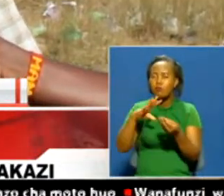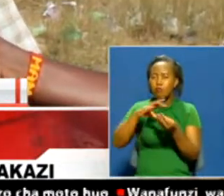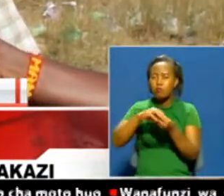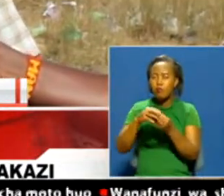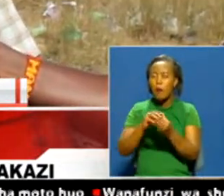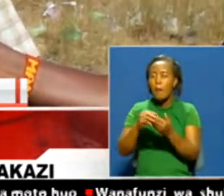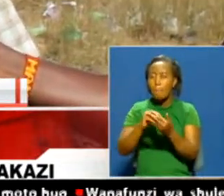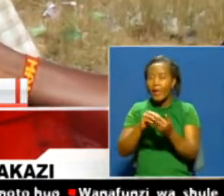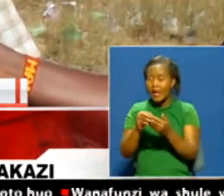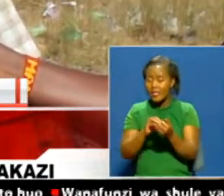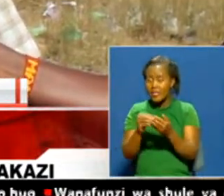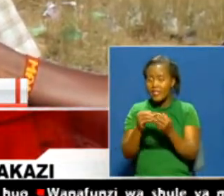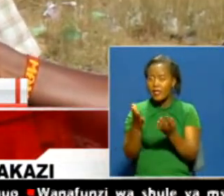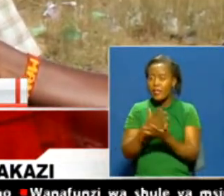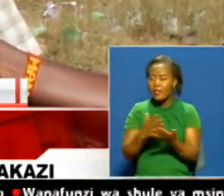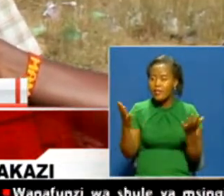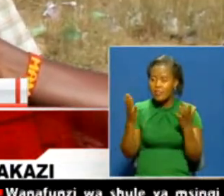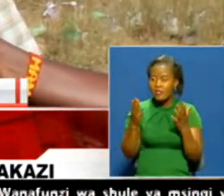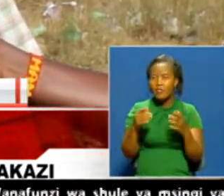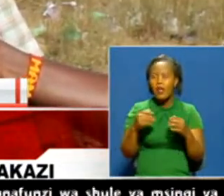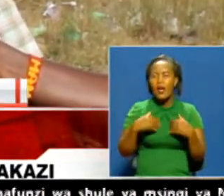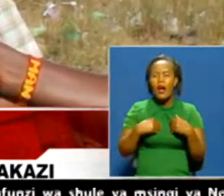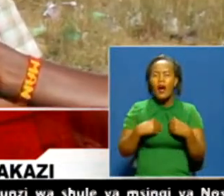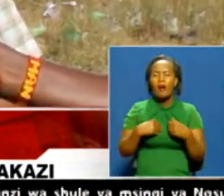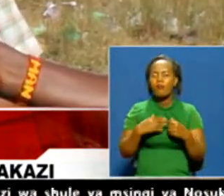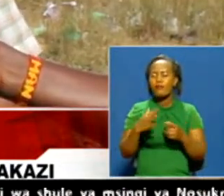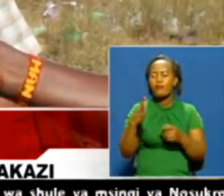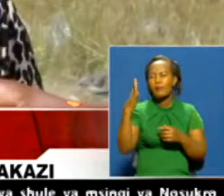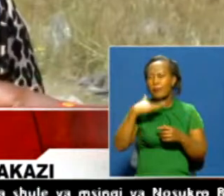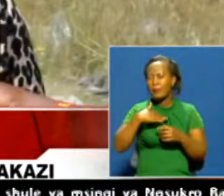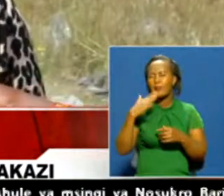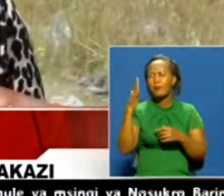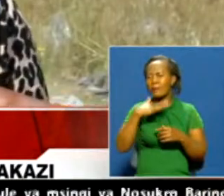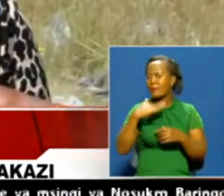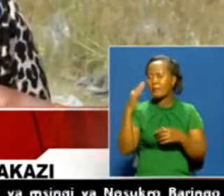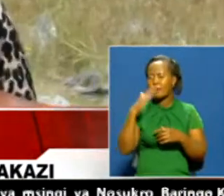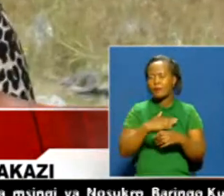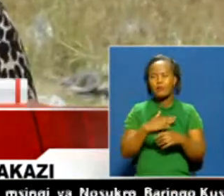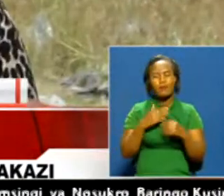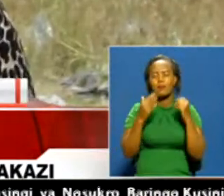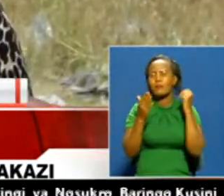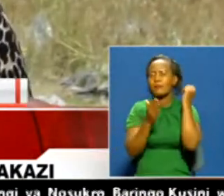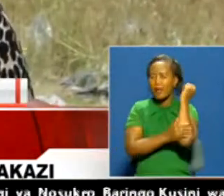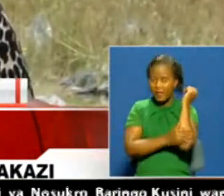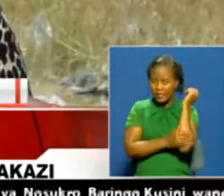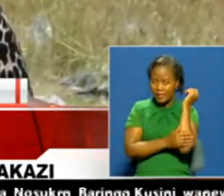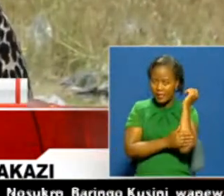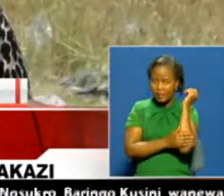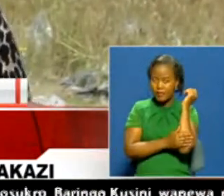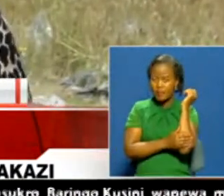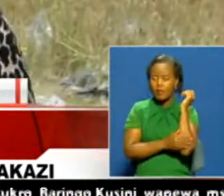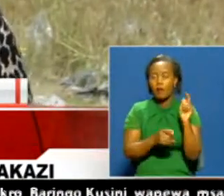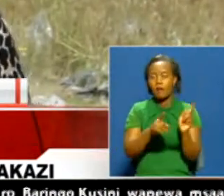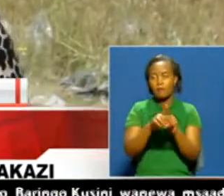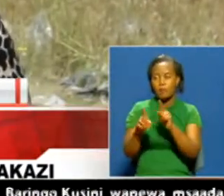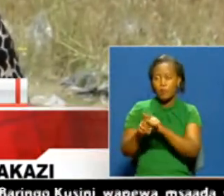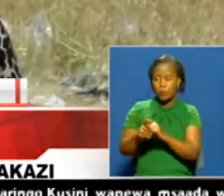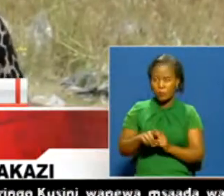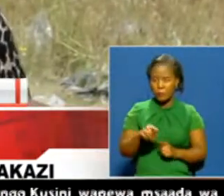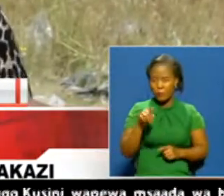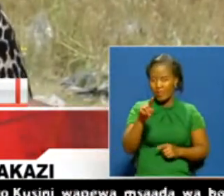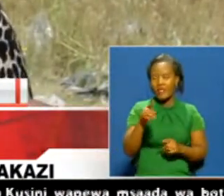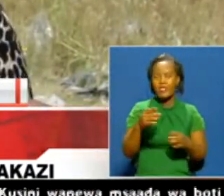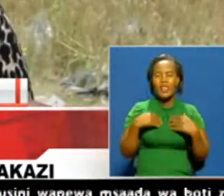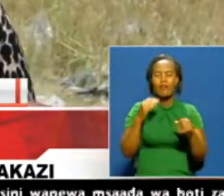mbalimbali, nasikia hiyo harufu ni mbaya zaidi, hiyo moshi ni mbaya zaidi. Zinakuwa na inzi